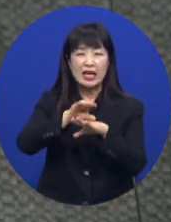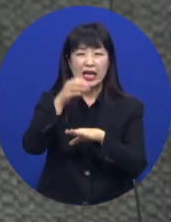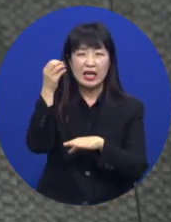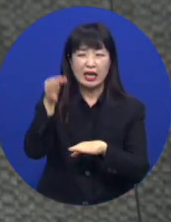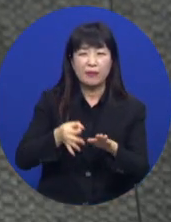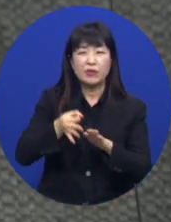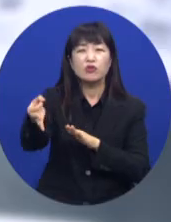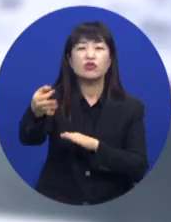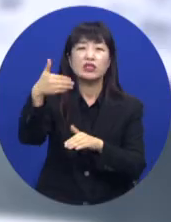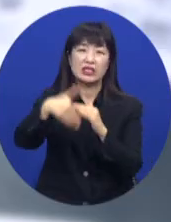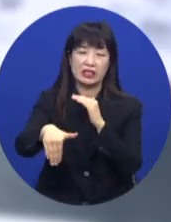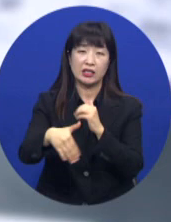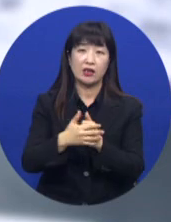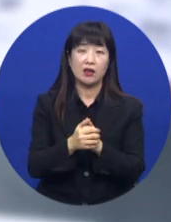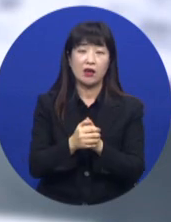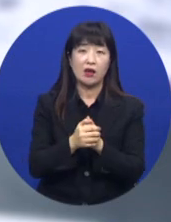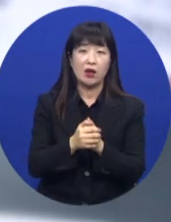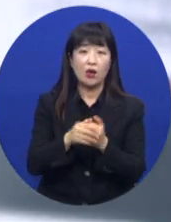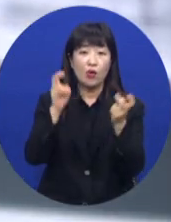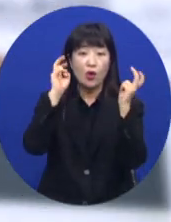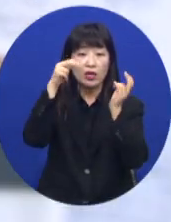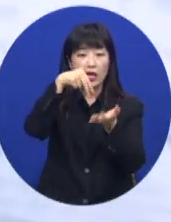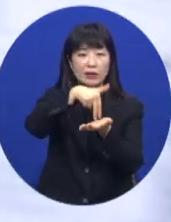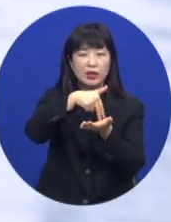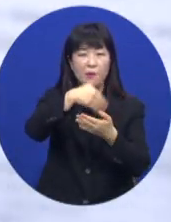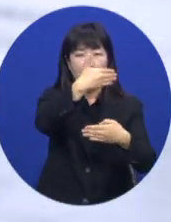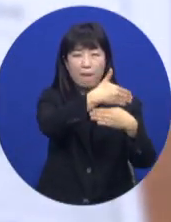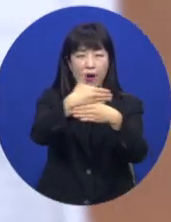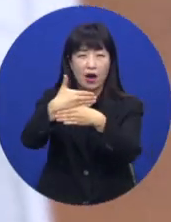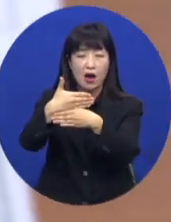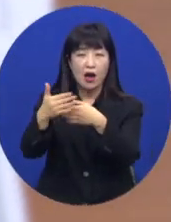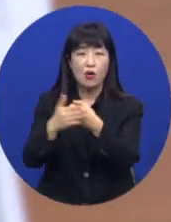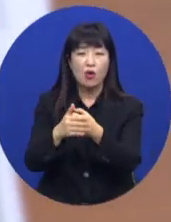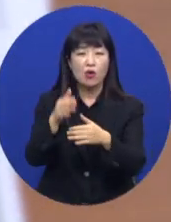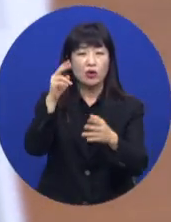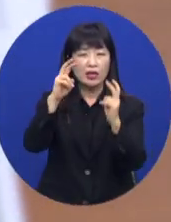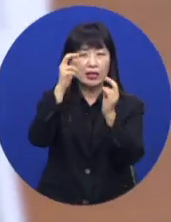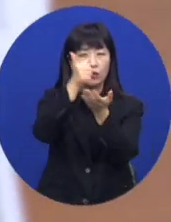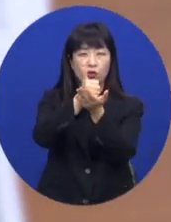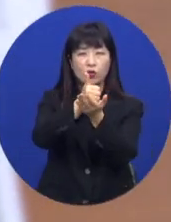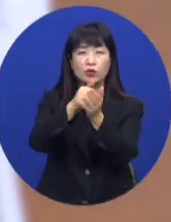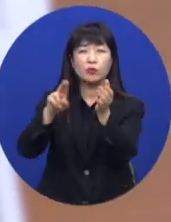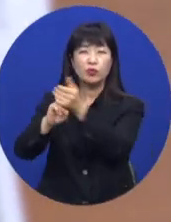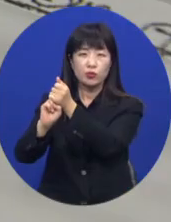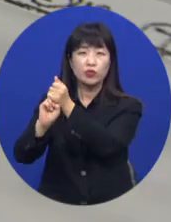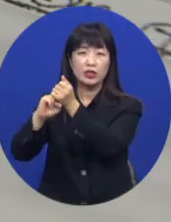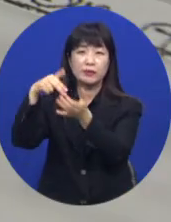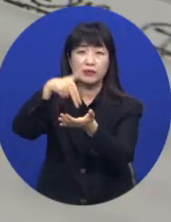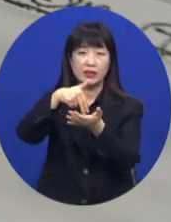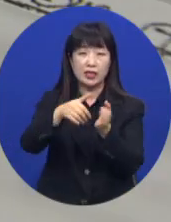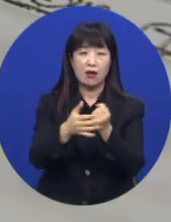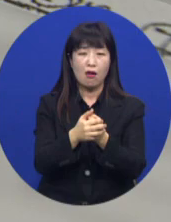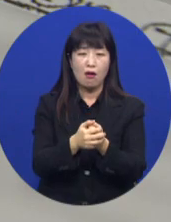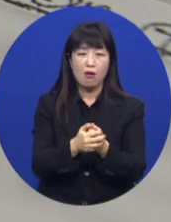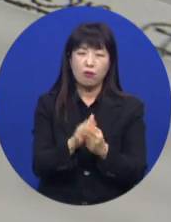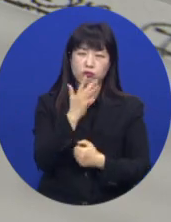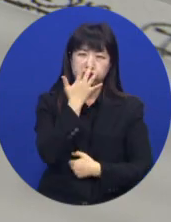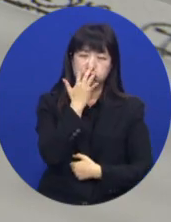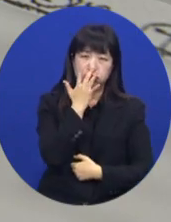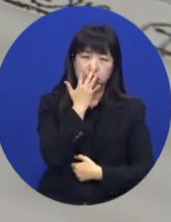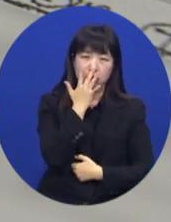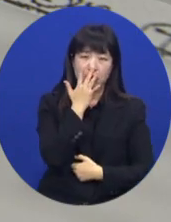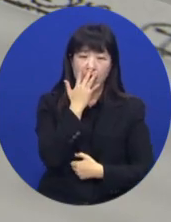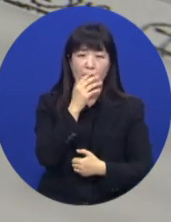피해자입니다. 해당 무역회사는 문을 닫고 대표마저 잠적한 상황. 영문도 모른 채